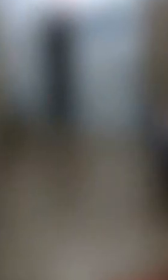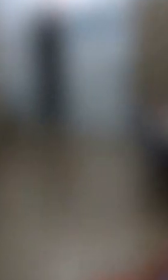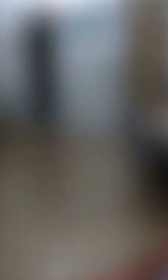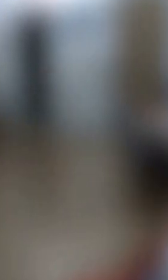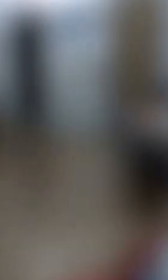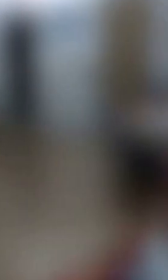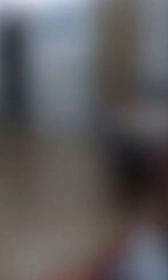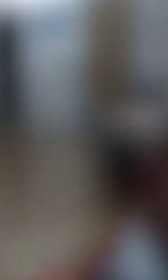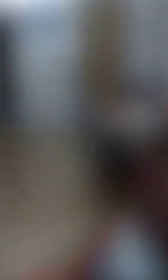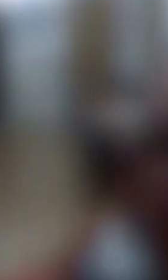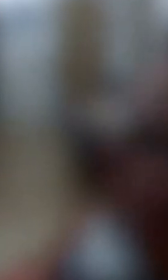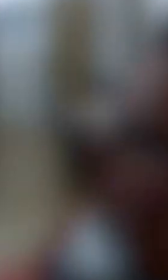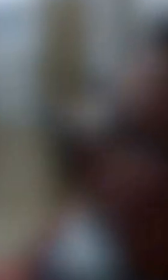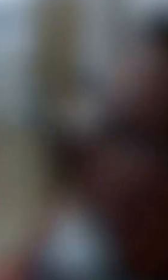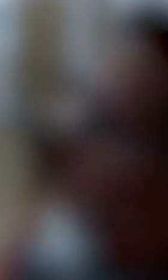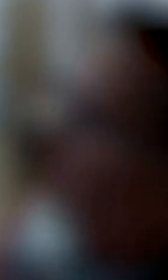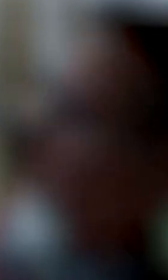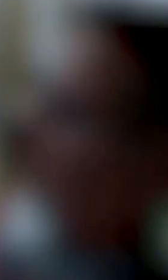come da 10 anni